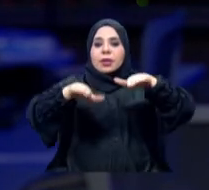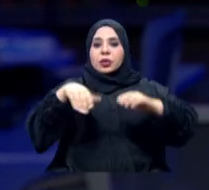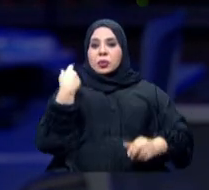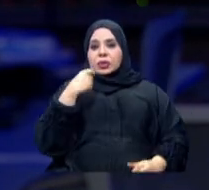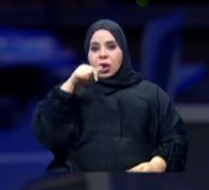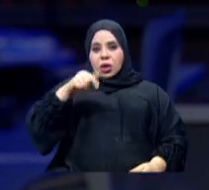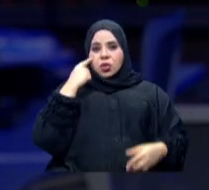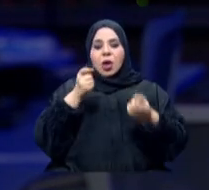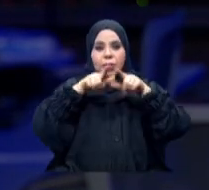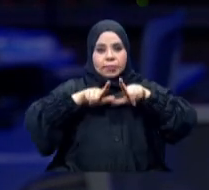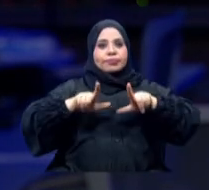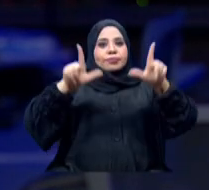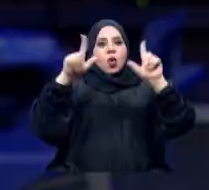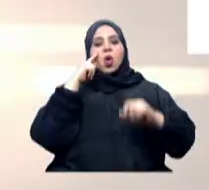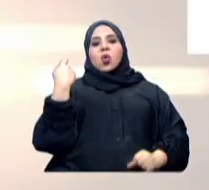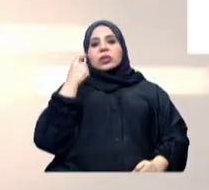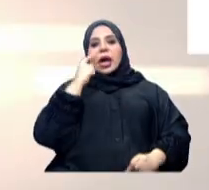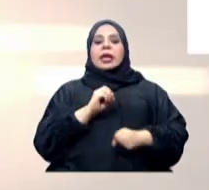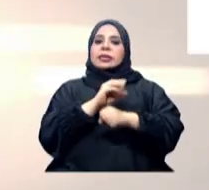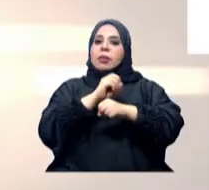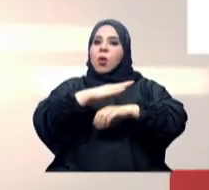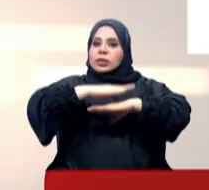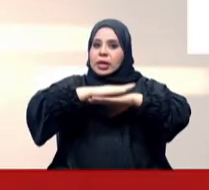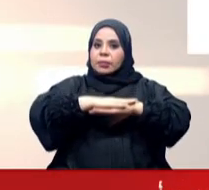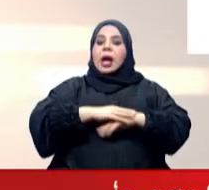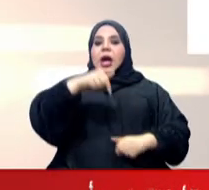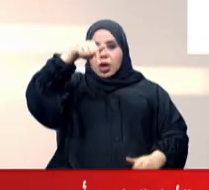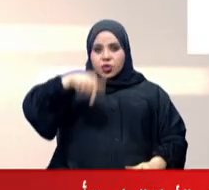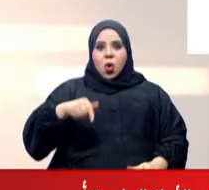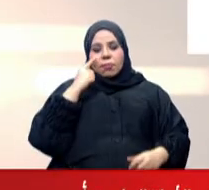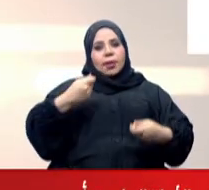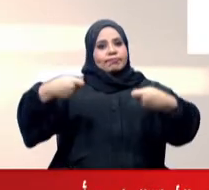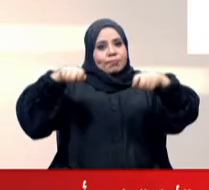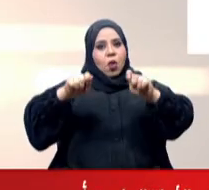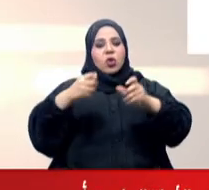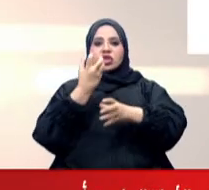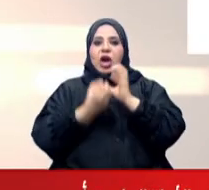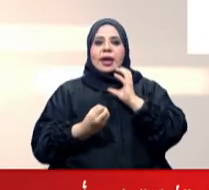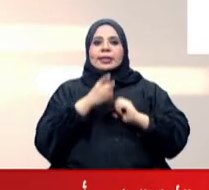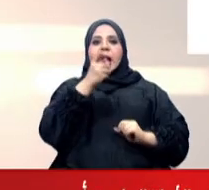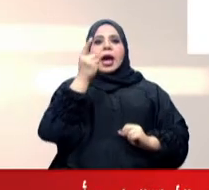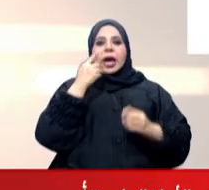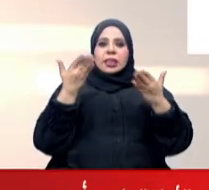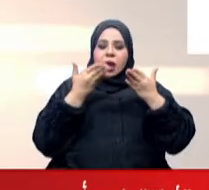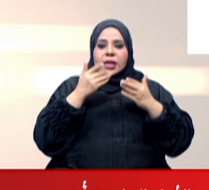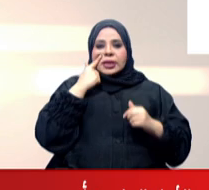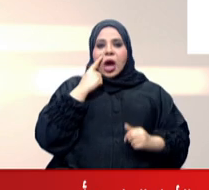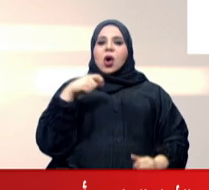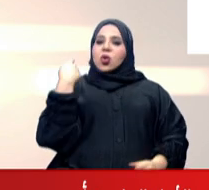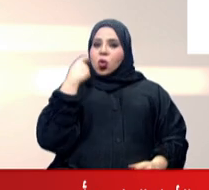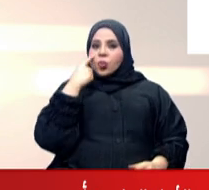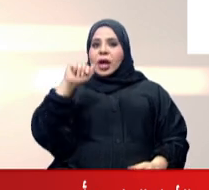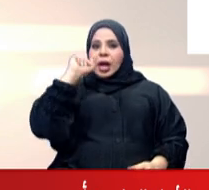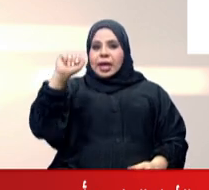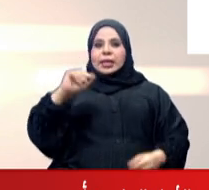النائب الأول لرئيس مجلس الوزراء، أعلنت وزارة التربية والتعليم عن تعليق الدراسة في المدارس الحكومية والخاصة ورياض